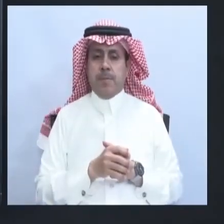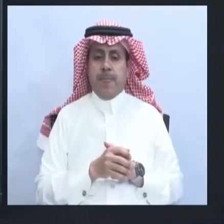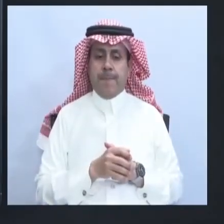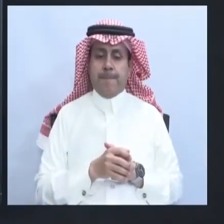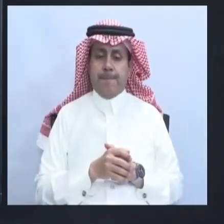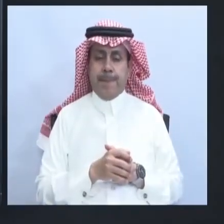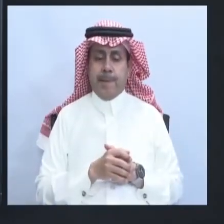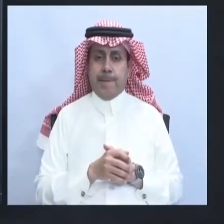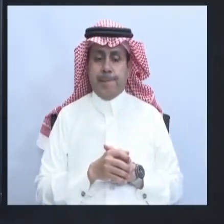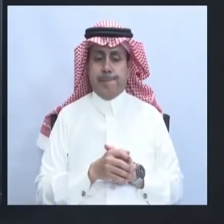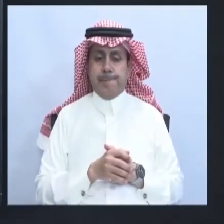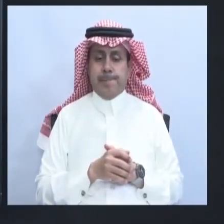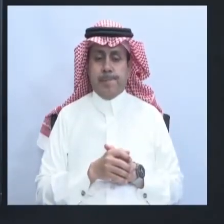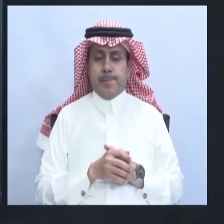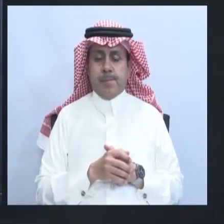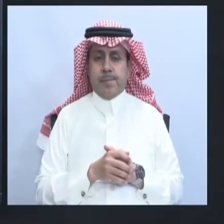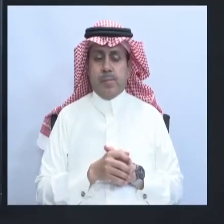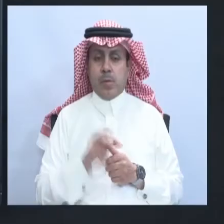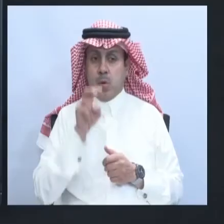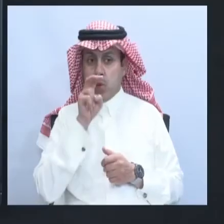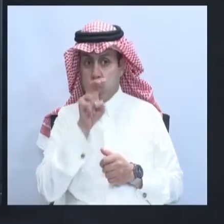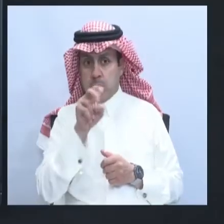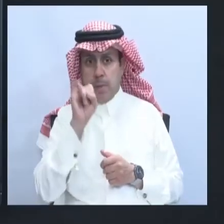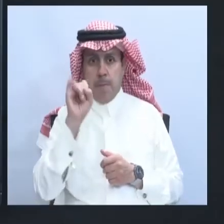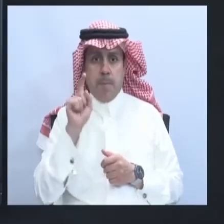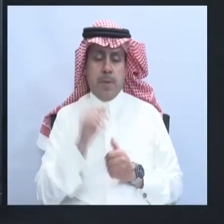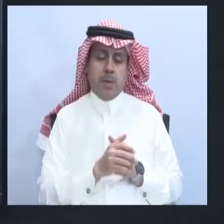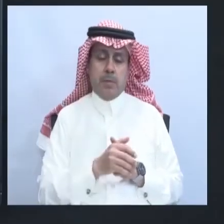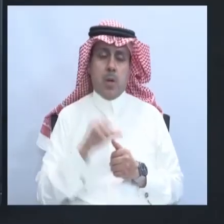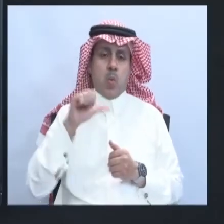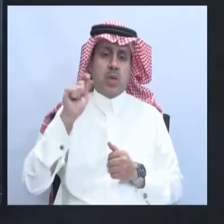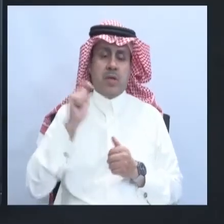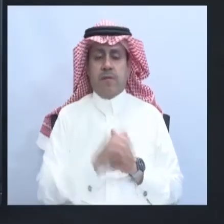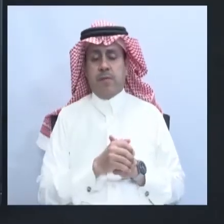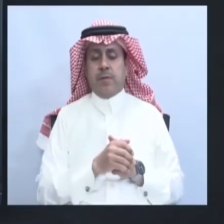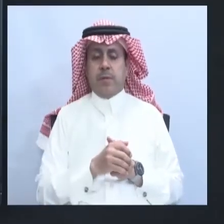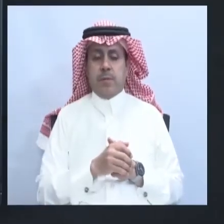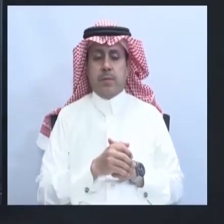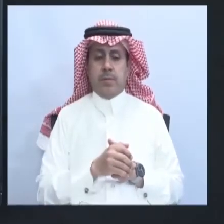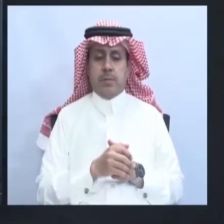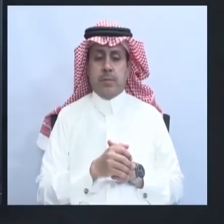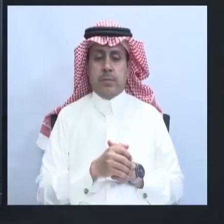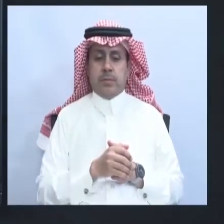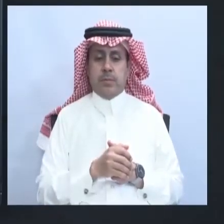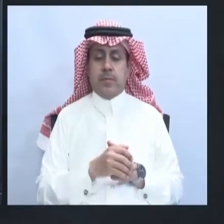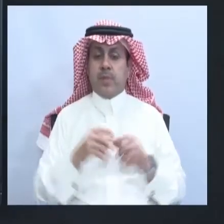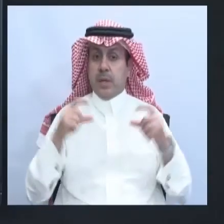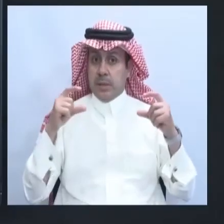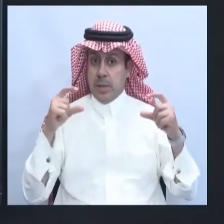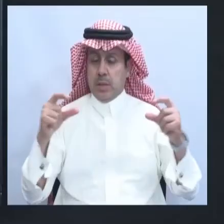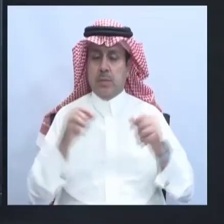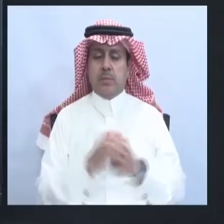اما برؤيه المبيع او بوصفه المعتبر ناتي للدليل